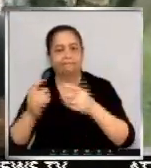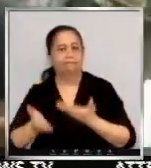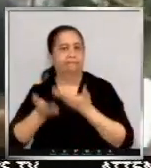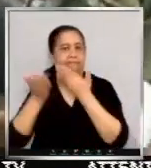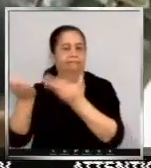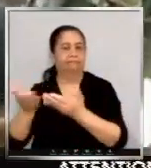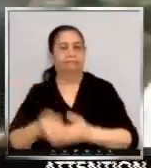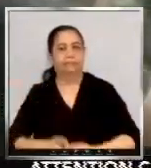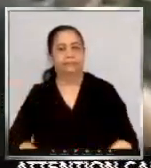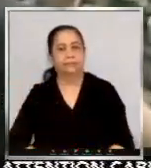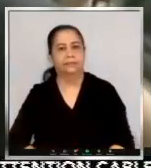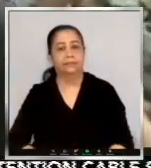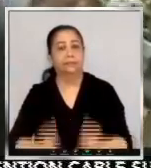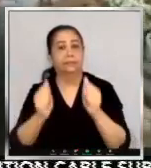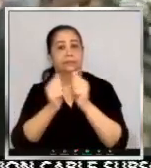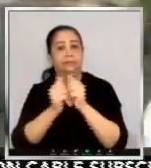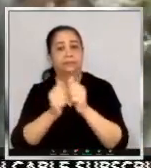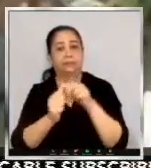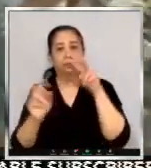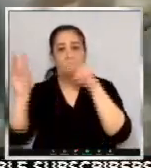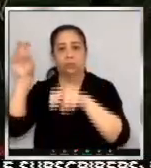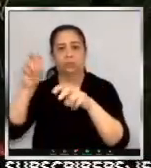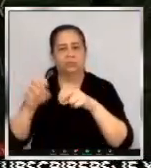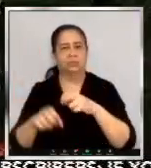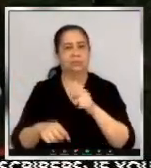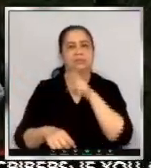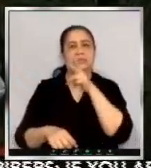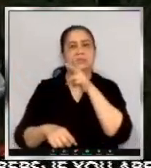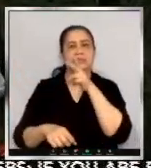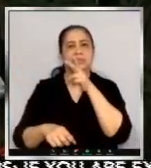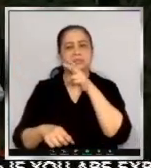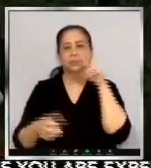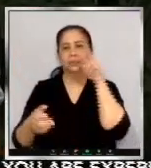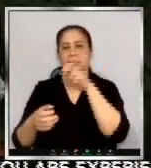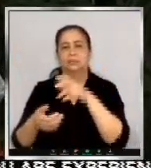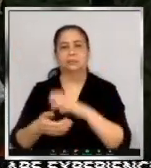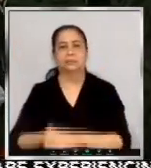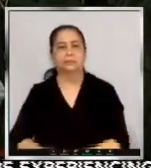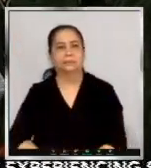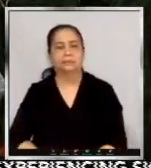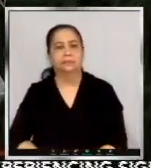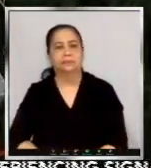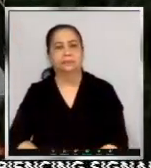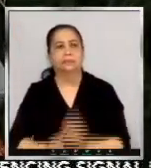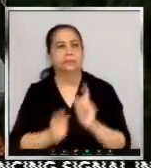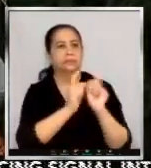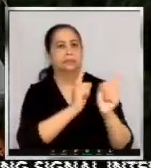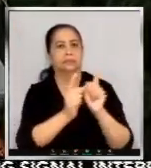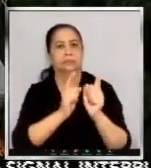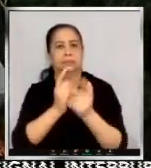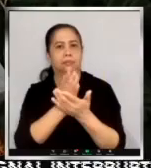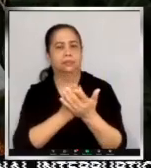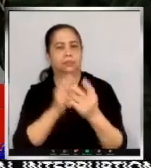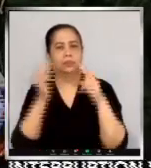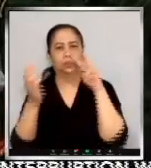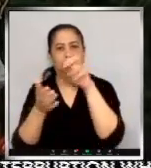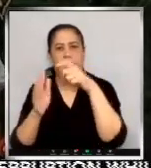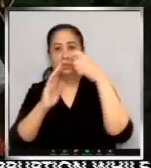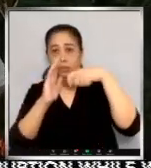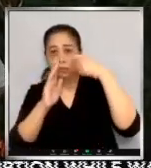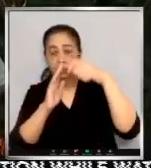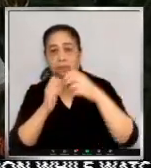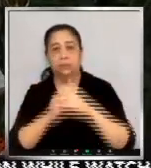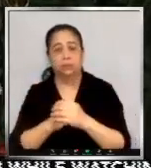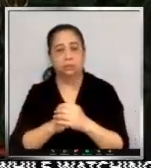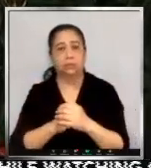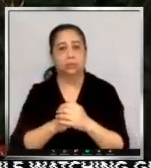ang ilang nakasaksi, nag-aalinlangan daw tumestigo. Kakausapin pa namin yung ibang witness doon sa video. No? Kasi ang